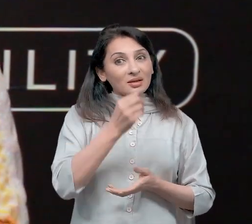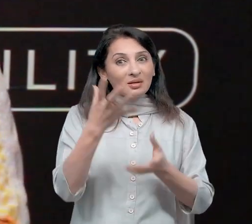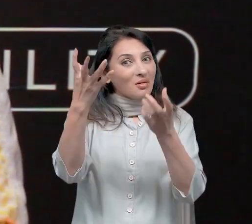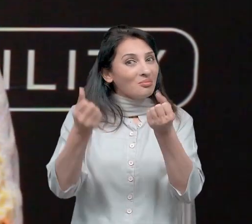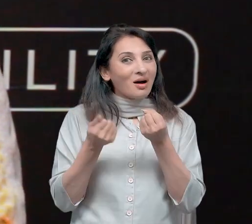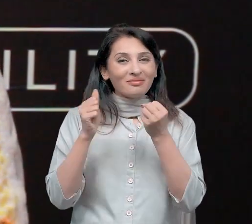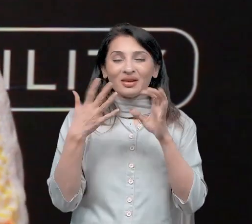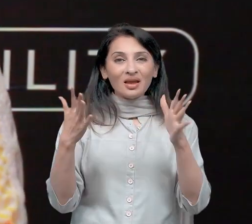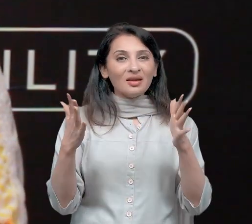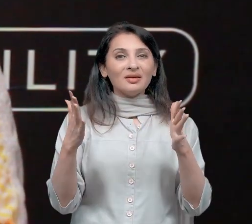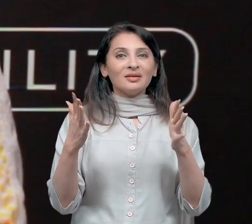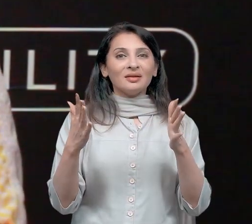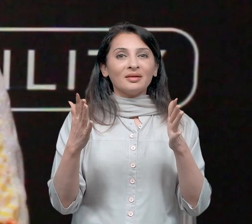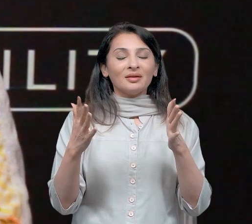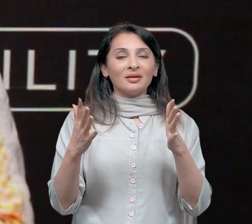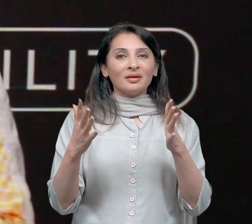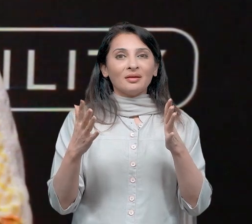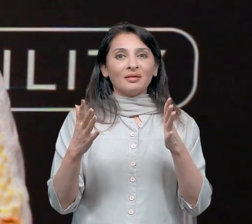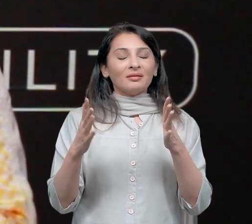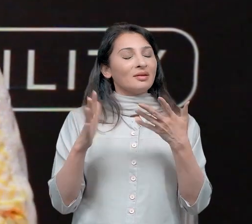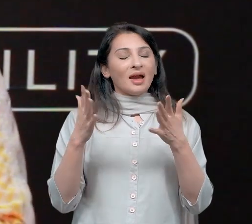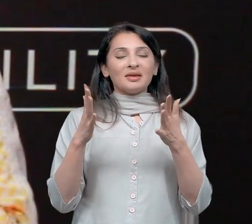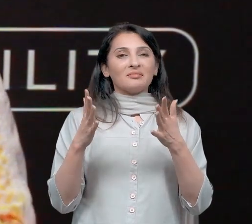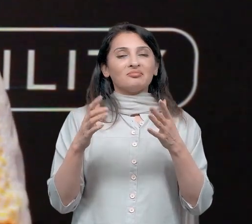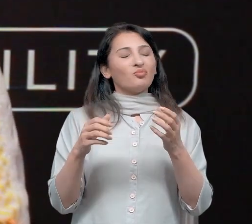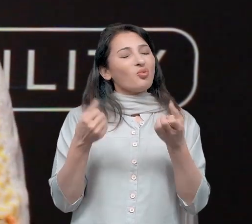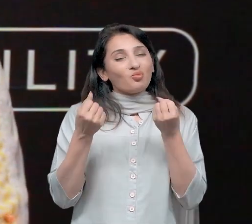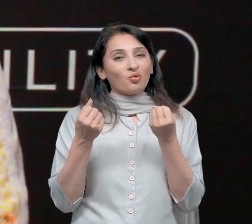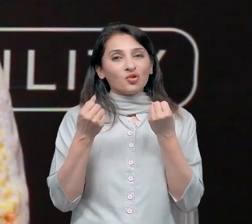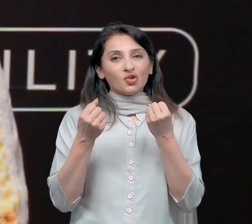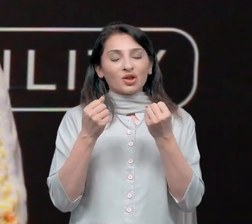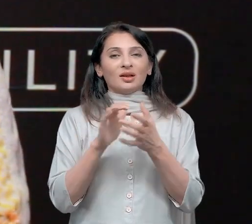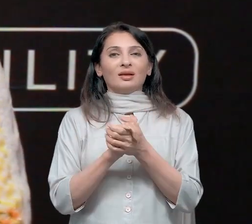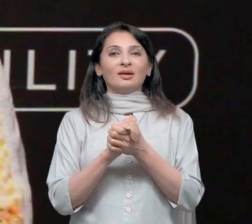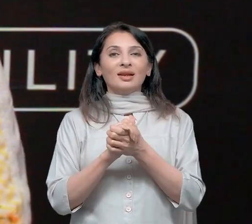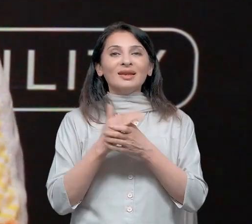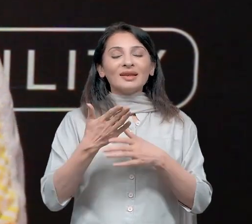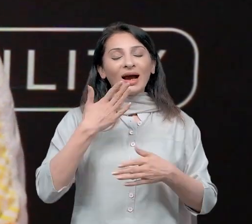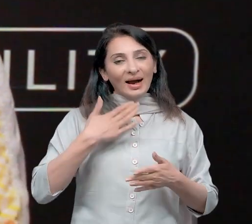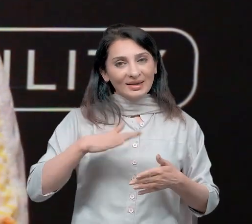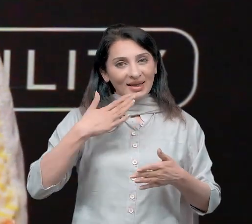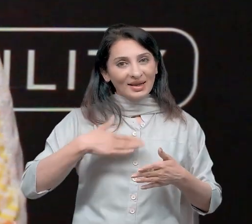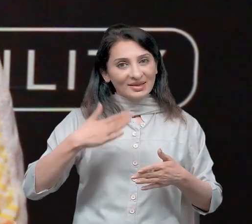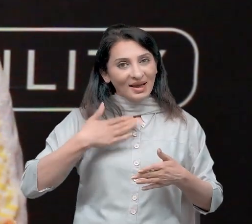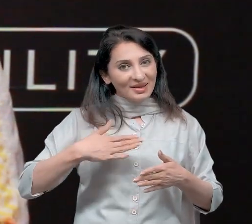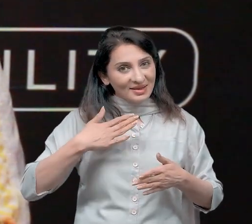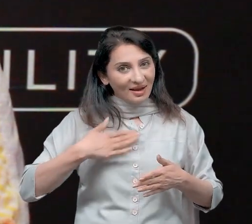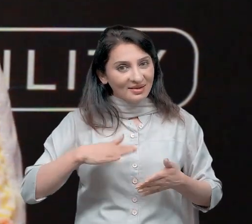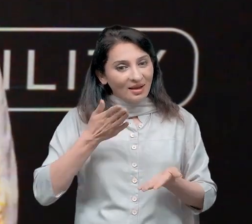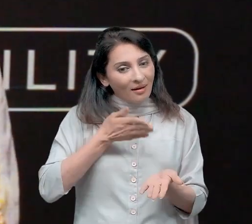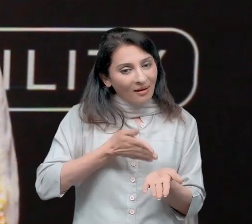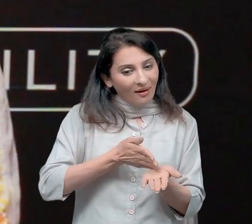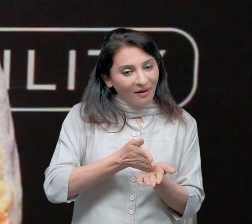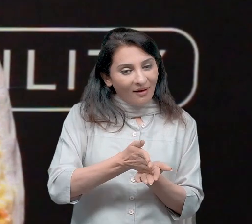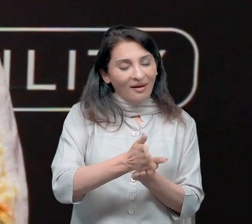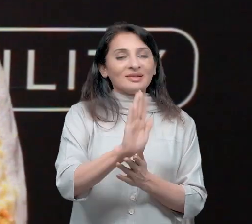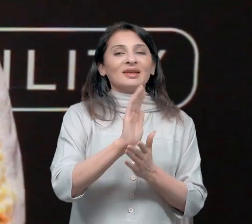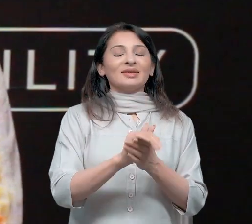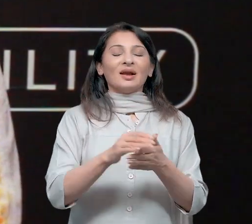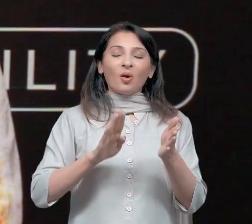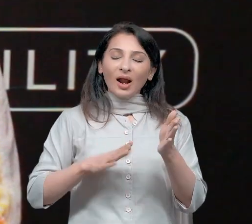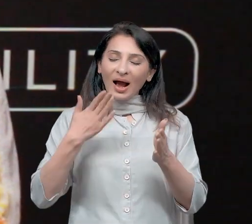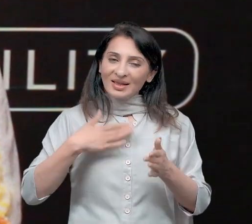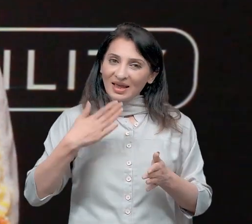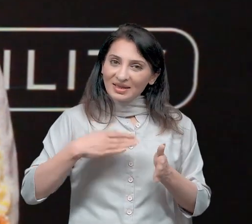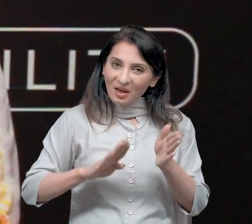ہے پھر وہ کھوتا بھی 2 سیکنڈ میں ہے. آہستہ آہستہ لگے رہیے، کوئی بات نہیں، اونچ آئے گی نیچ آئے گی، آپ لگے رہیے. آپ